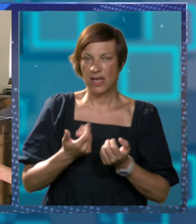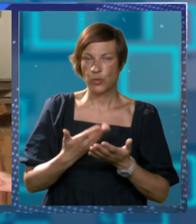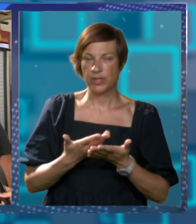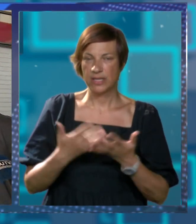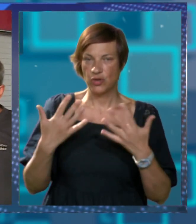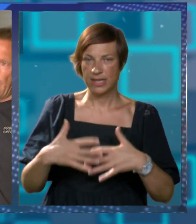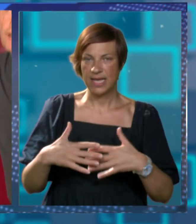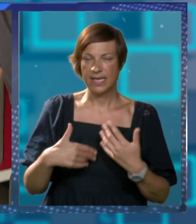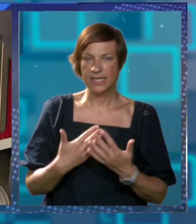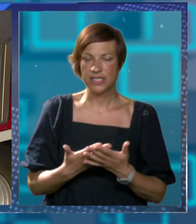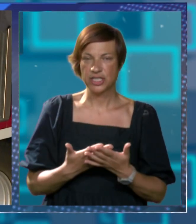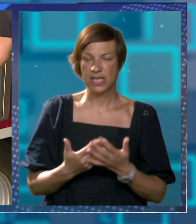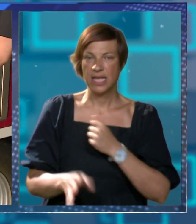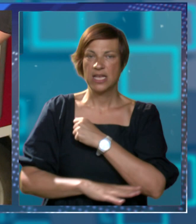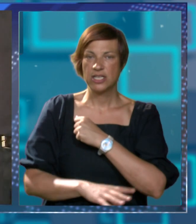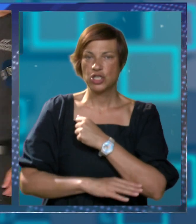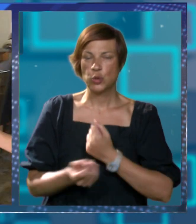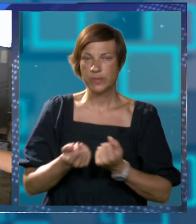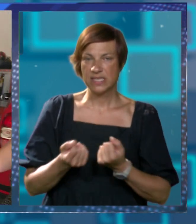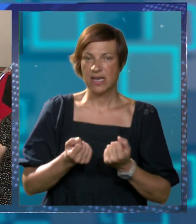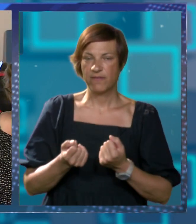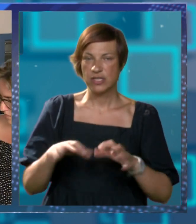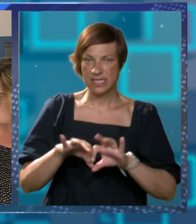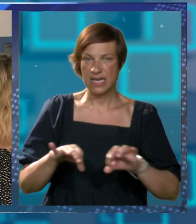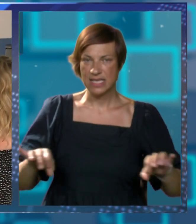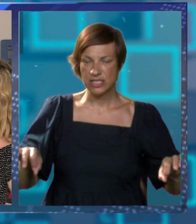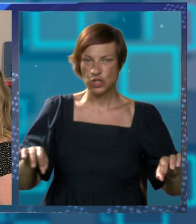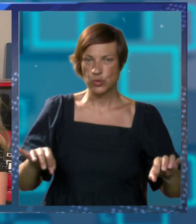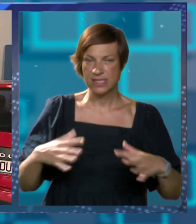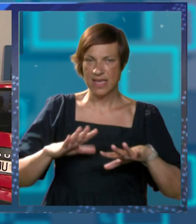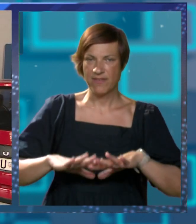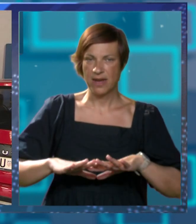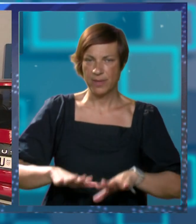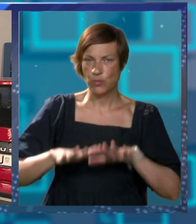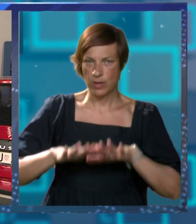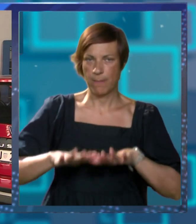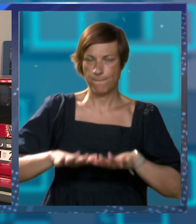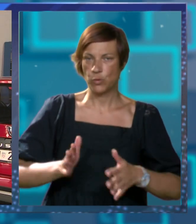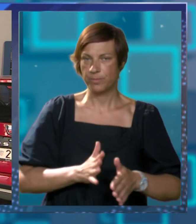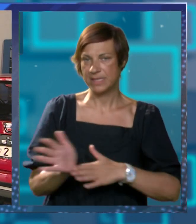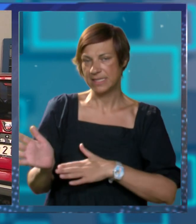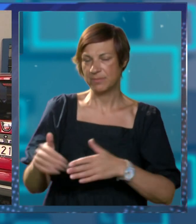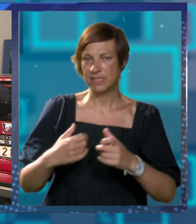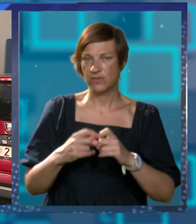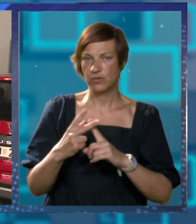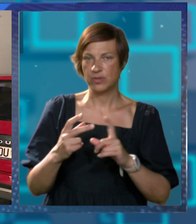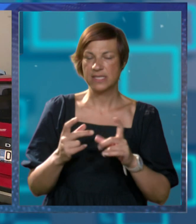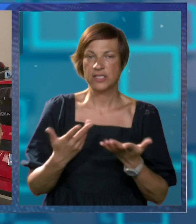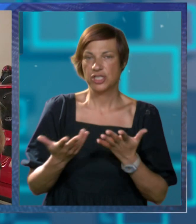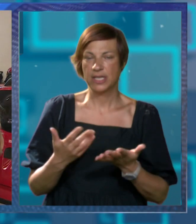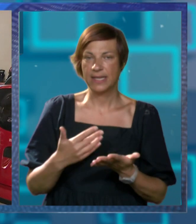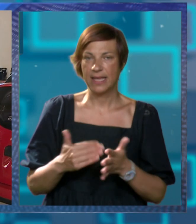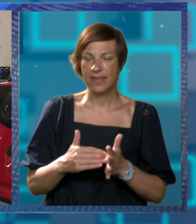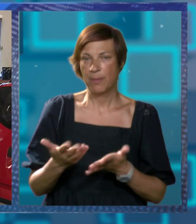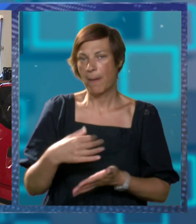ajmo reći tehnički, a šumska vozila su nam cijevi, armature, pumpe za izbaciti vodu na Srđ ili gdje treba